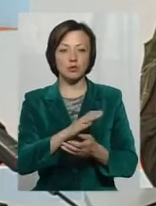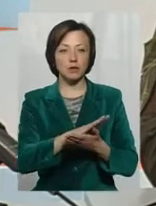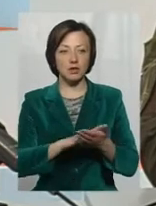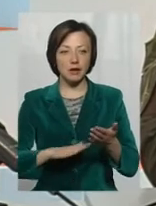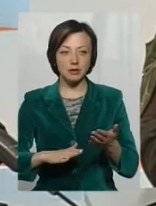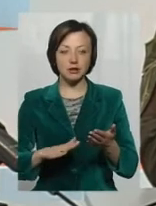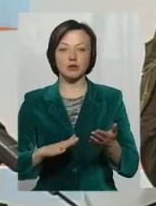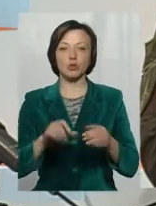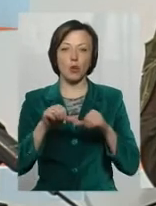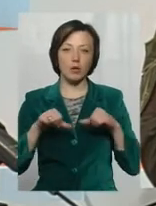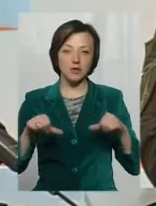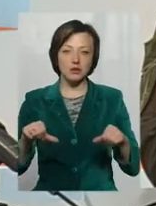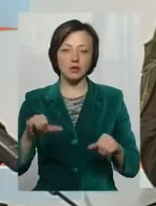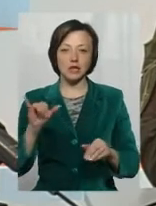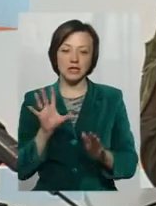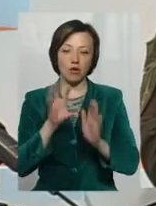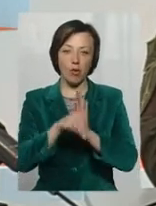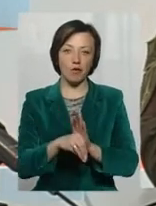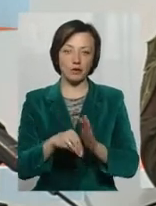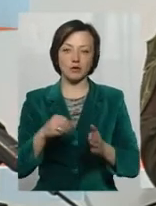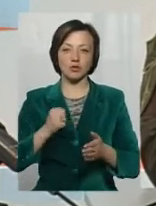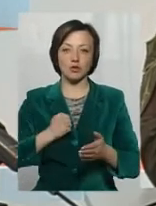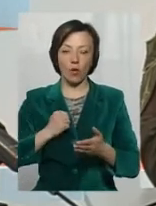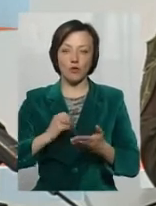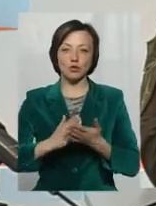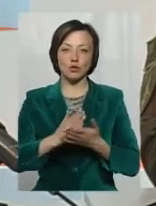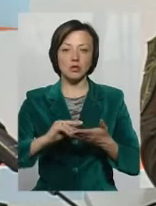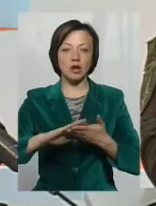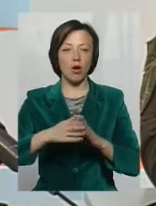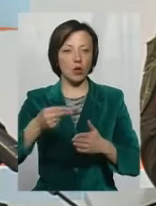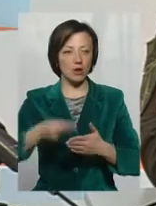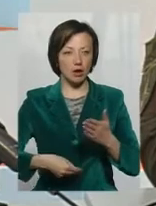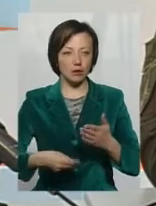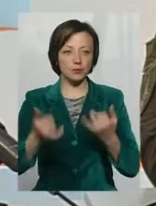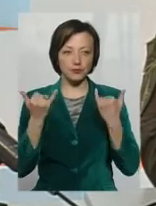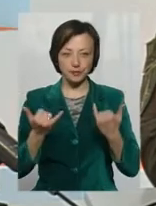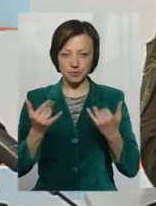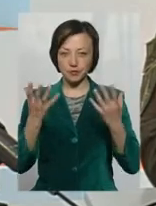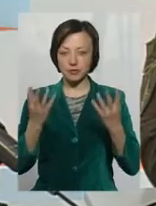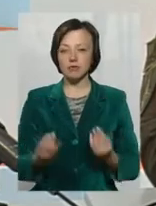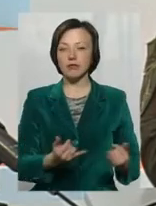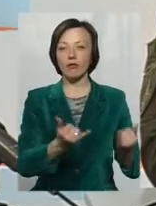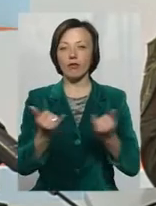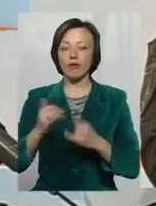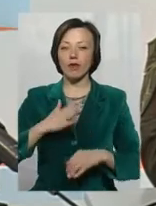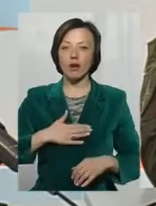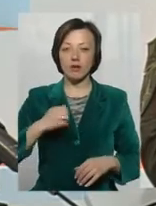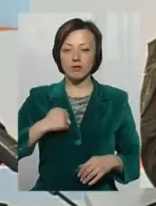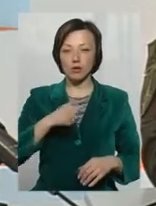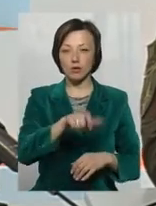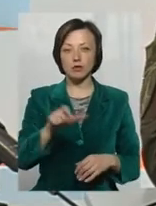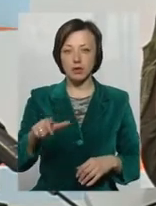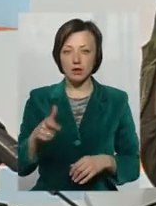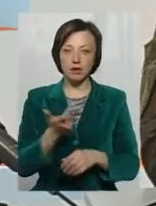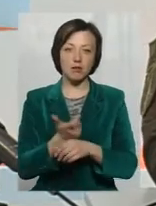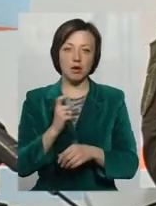вони комісію і зараховуємо на військову службу за контрактом. На сьогоднішній день забезпечення наших військовослужбовців набагато, не